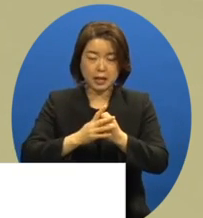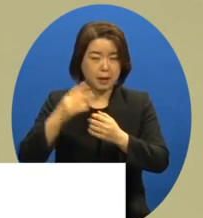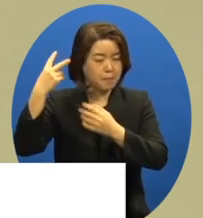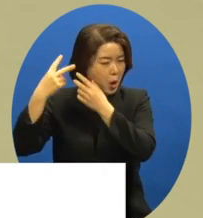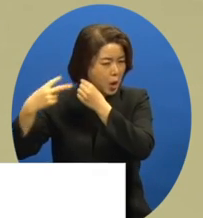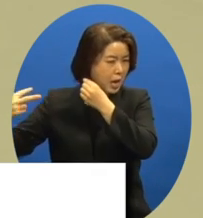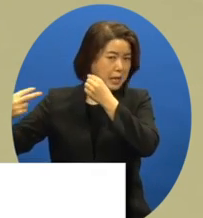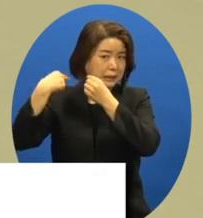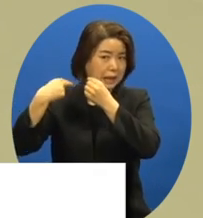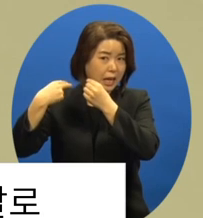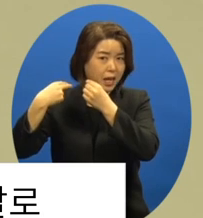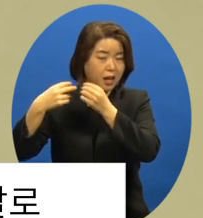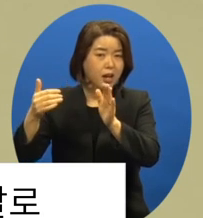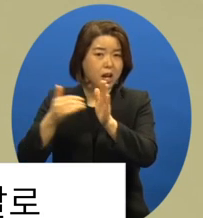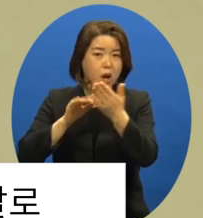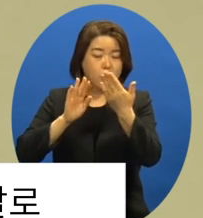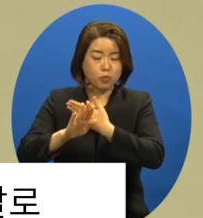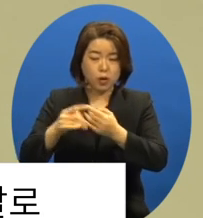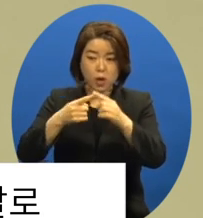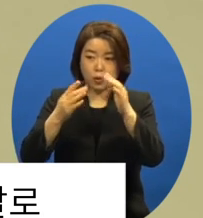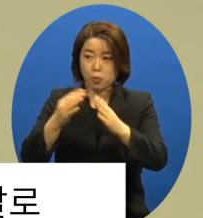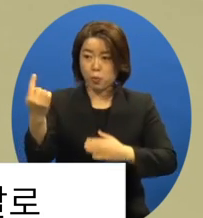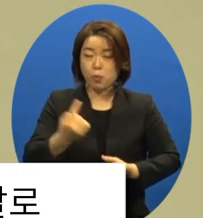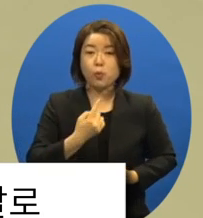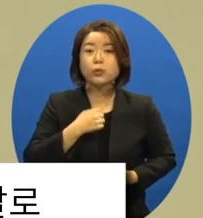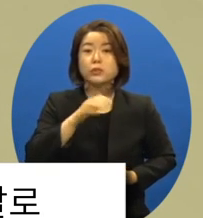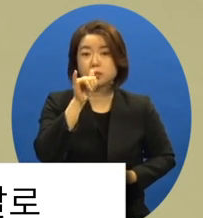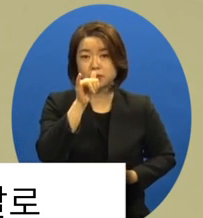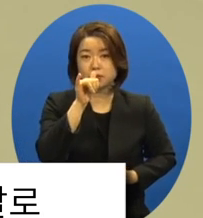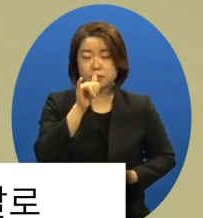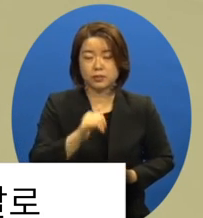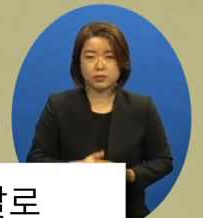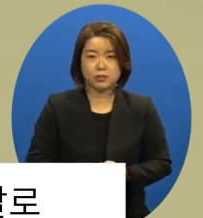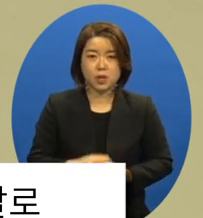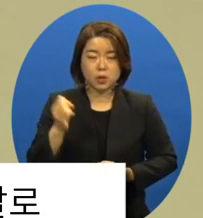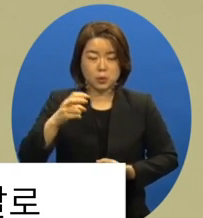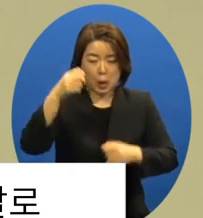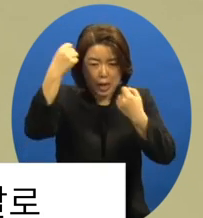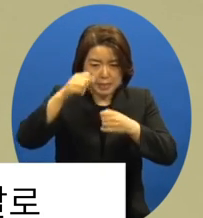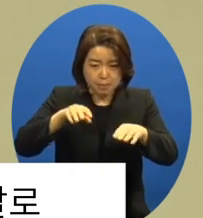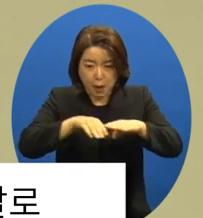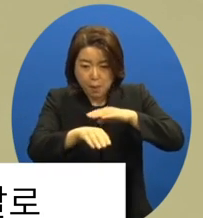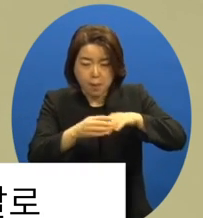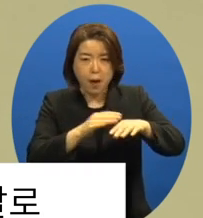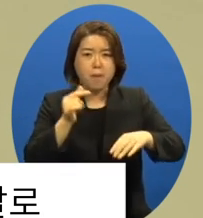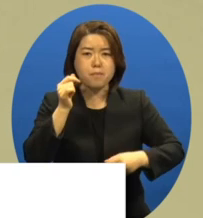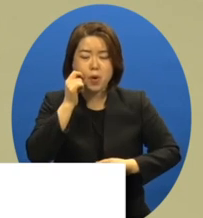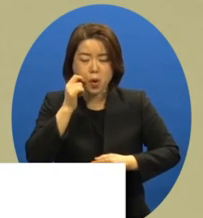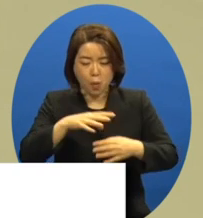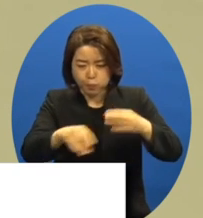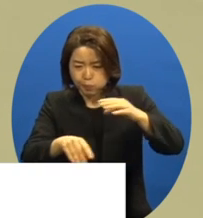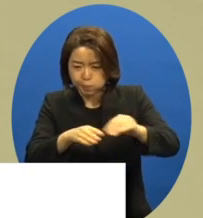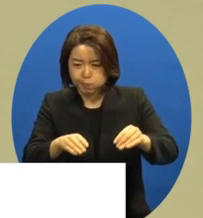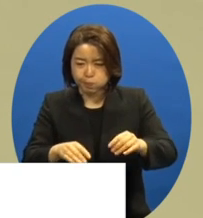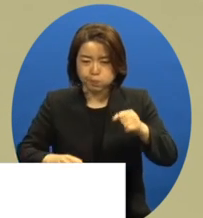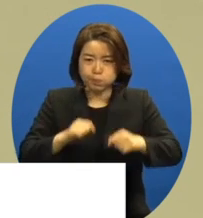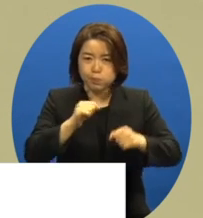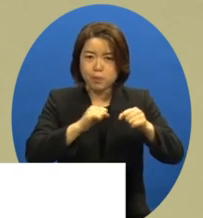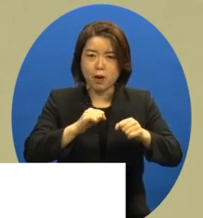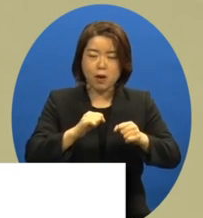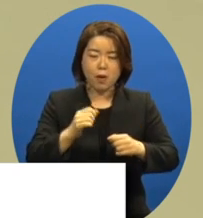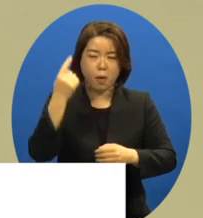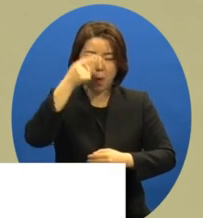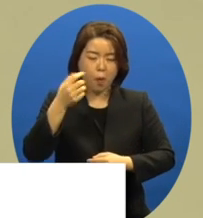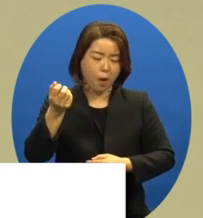다 잘린 채 그렇게 교회에 나오신 적도 있고, 신발도 신지 못하고 맨발로 그렇게 얼굴에는